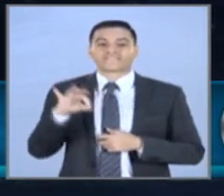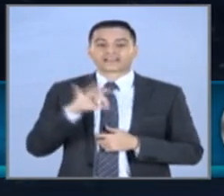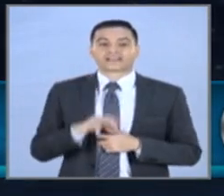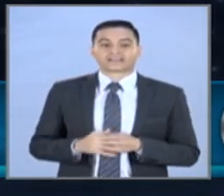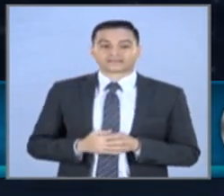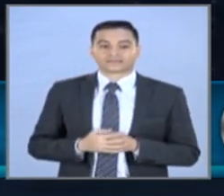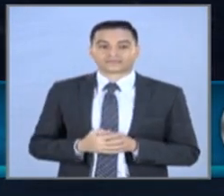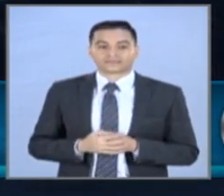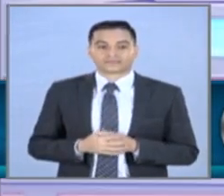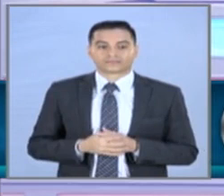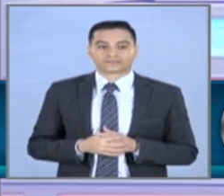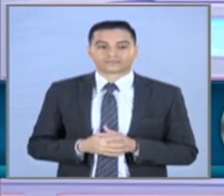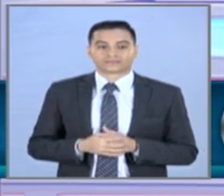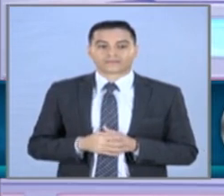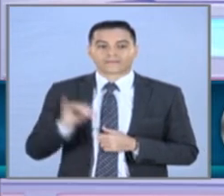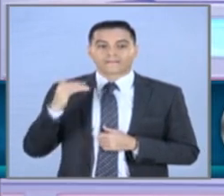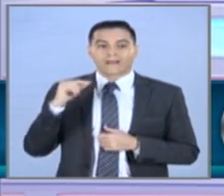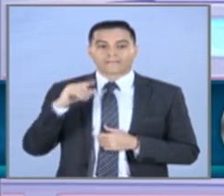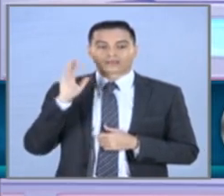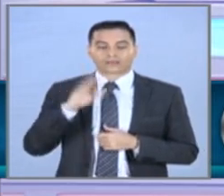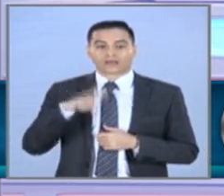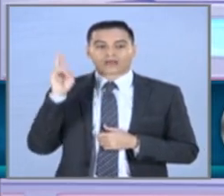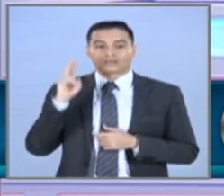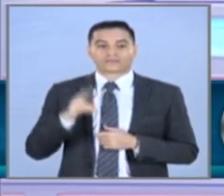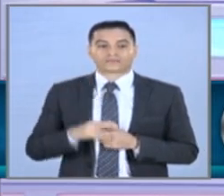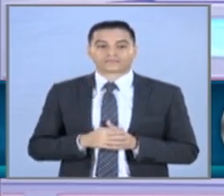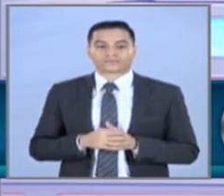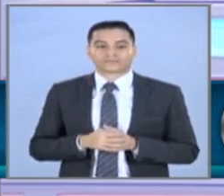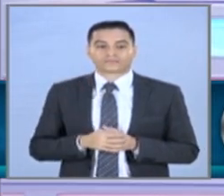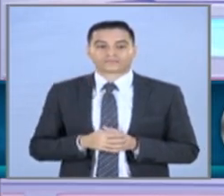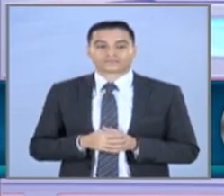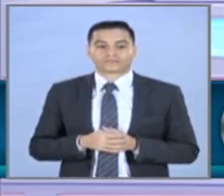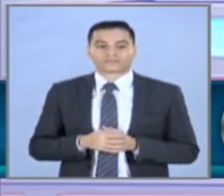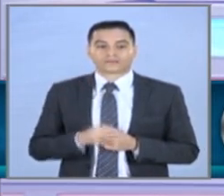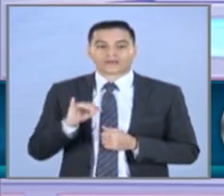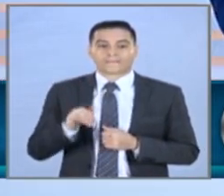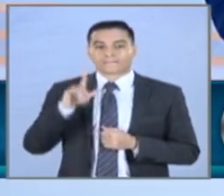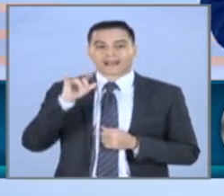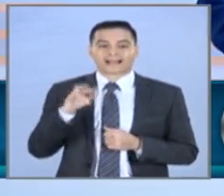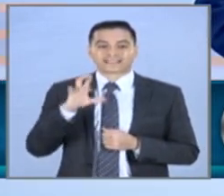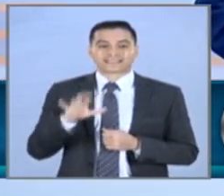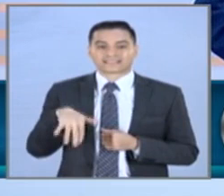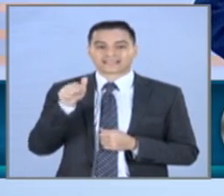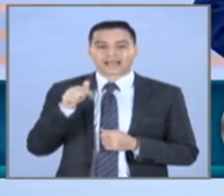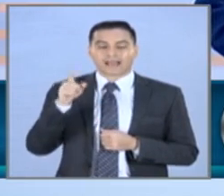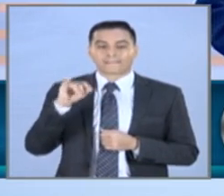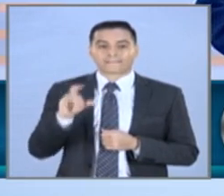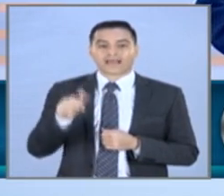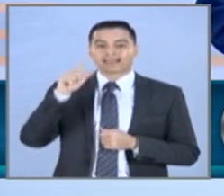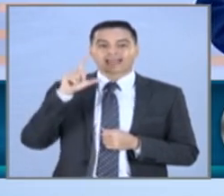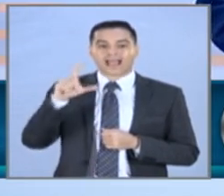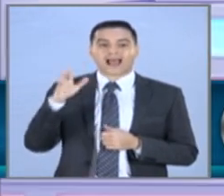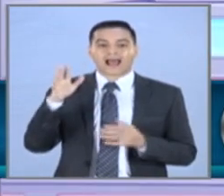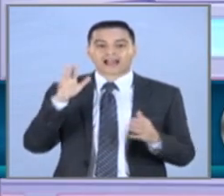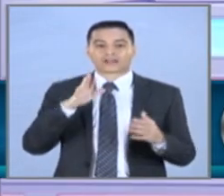عابدين؟ محمد خطف البزر من عمر. إجابتك. ماليزيا. بناه السلطان زين